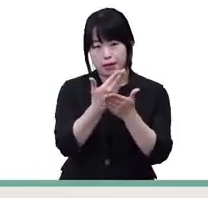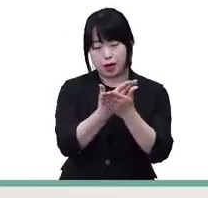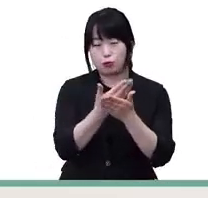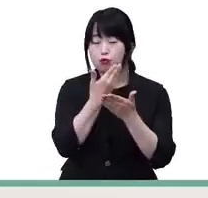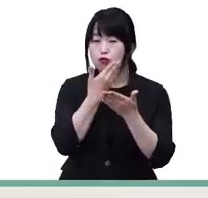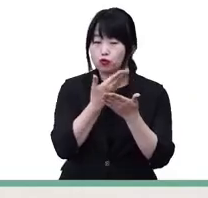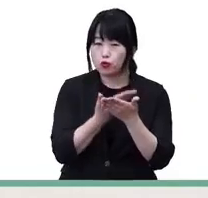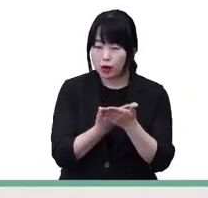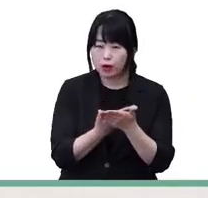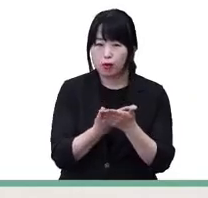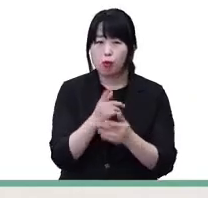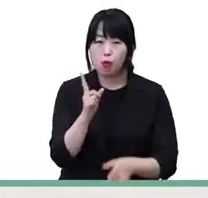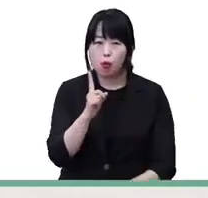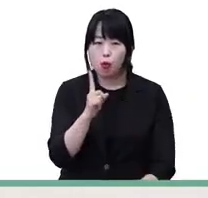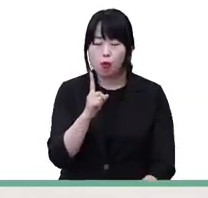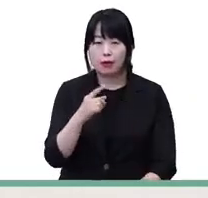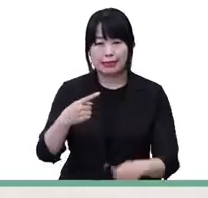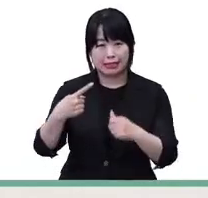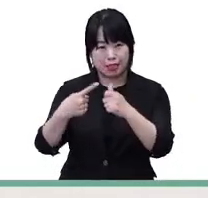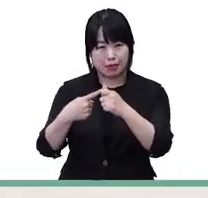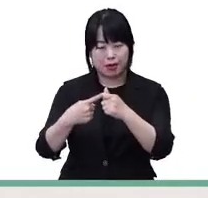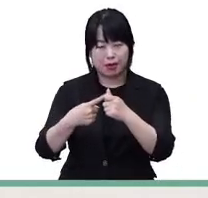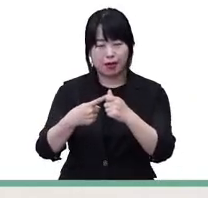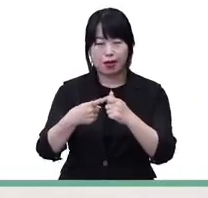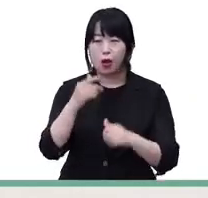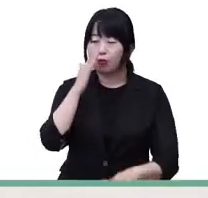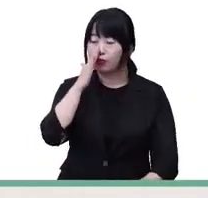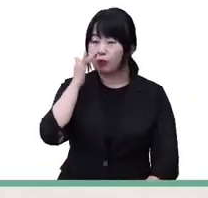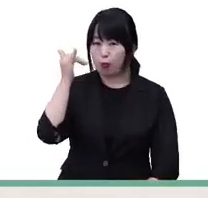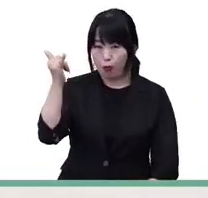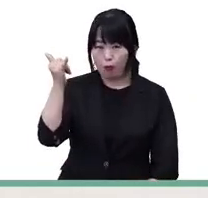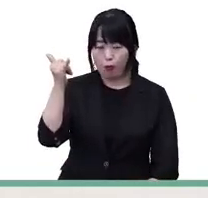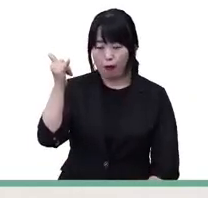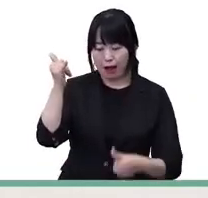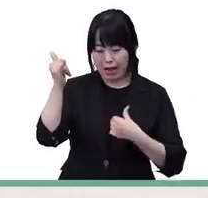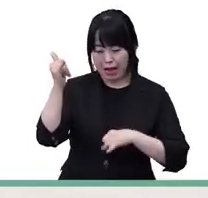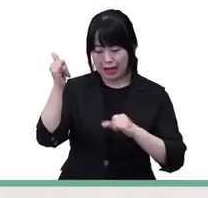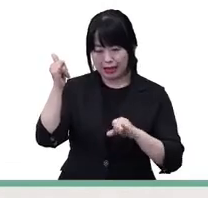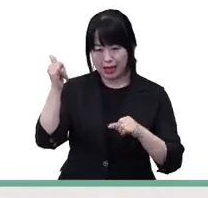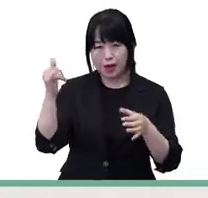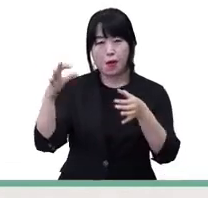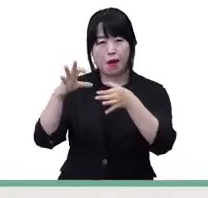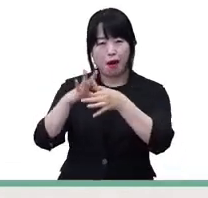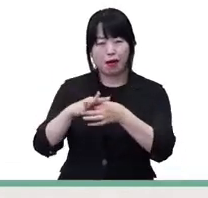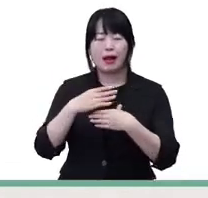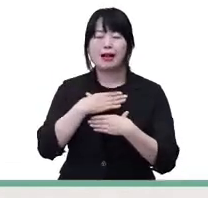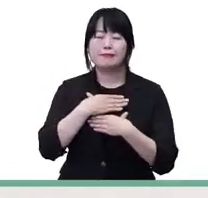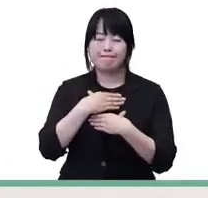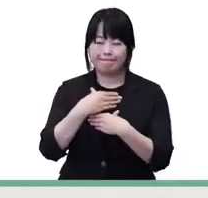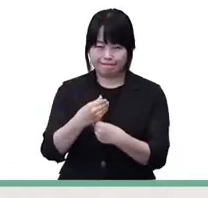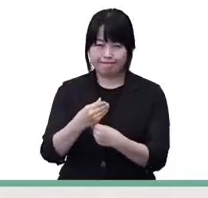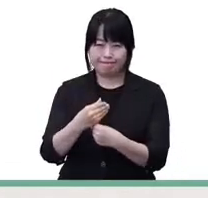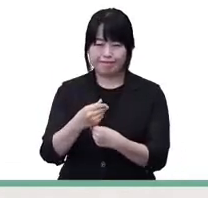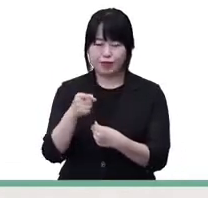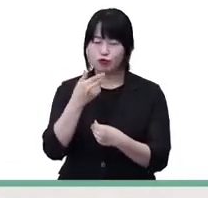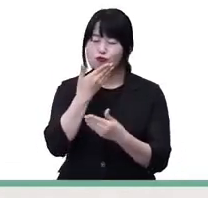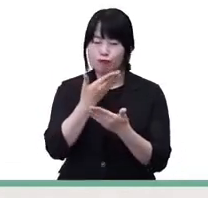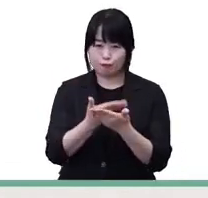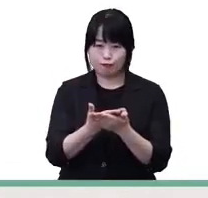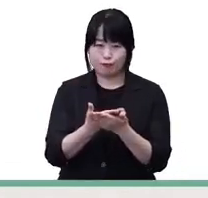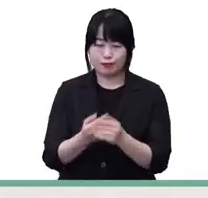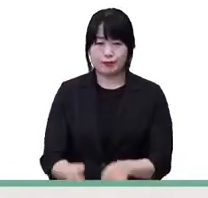요소가 첫 번째가 안정적인 부모와의 관계입니다. 그래서 아까